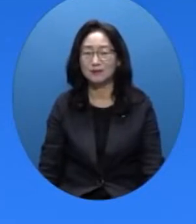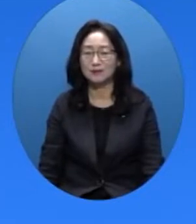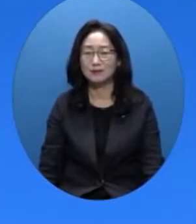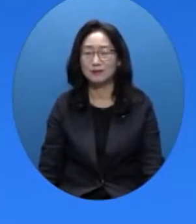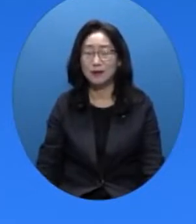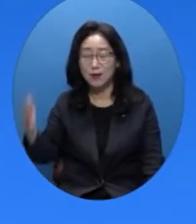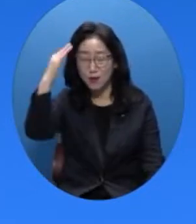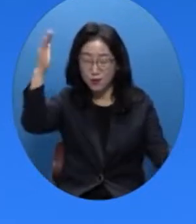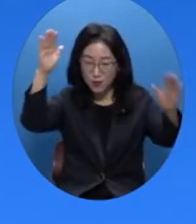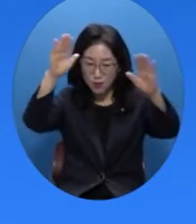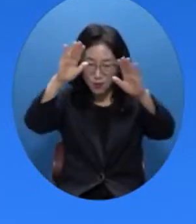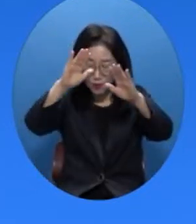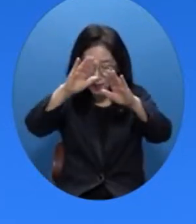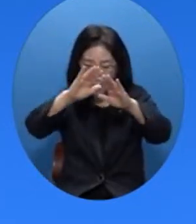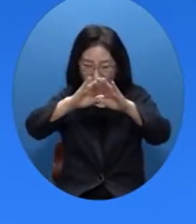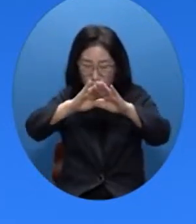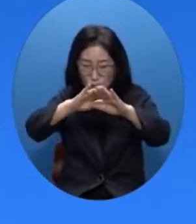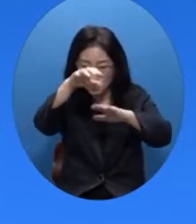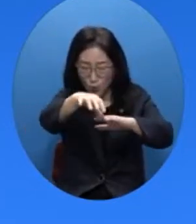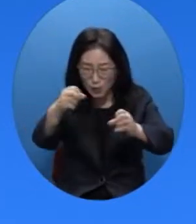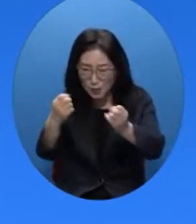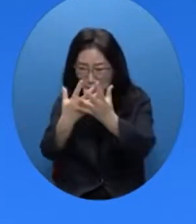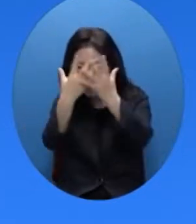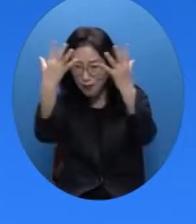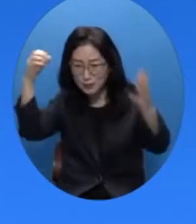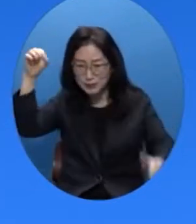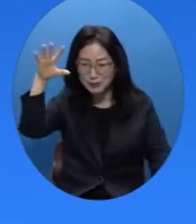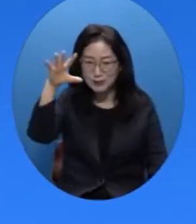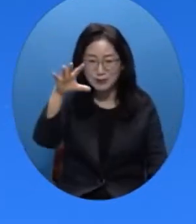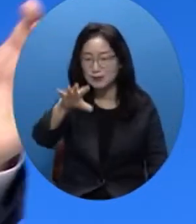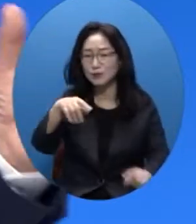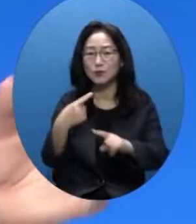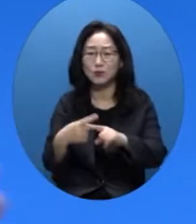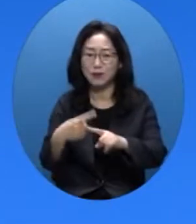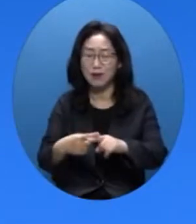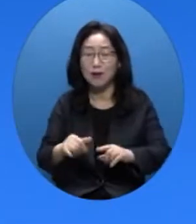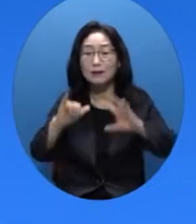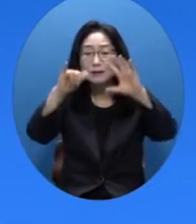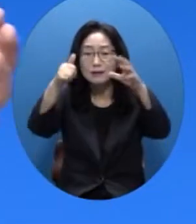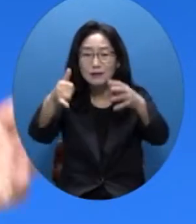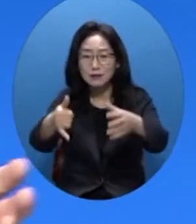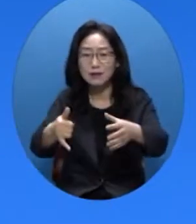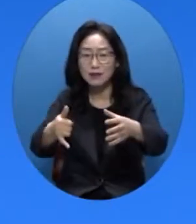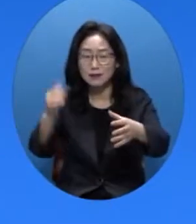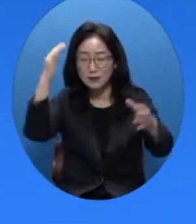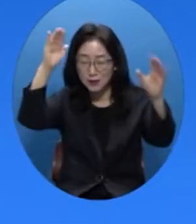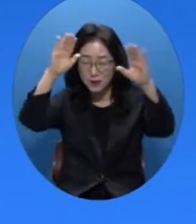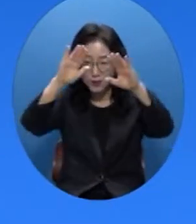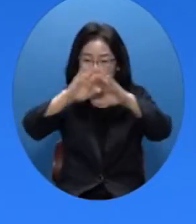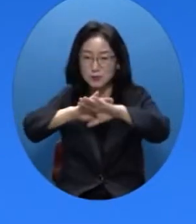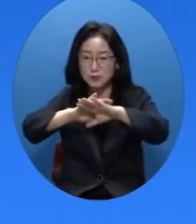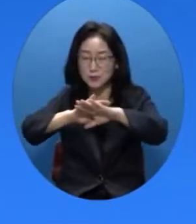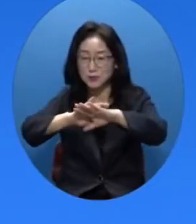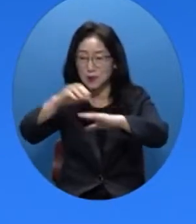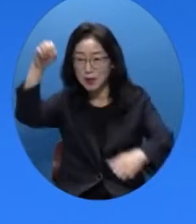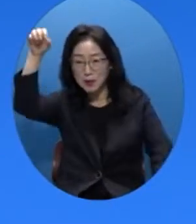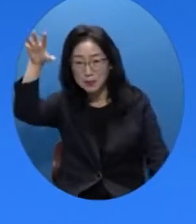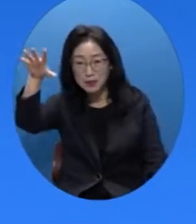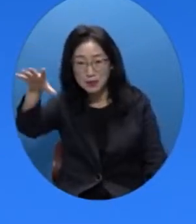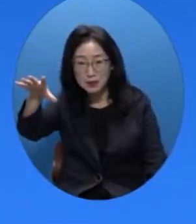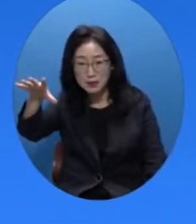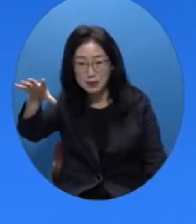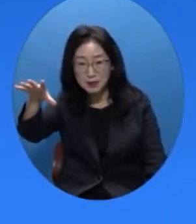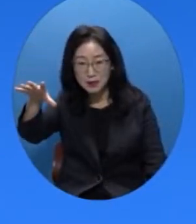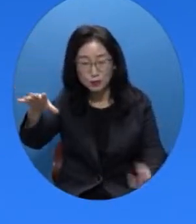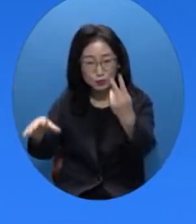어둠을 밝히는 세상의 빛인 것입니다 이 세상의 어두운 우가 빛이 같이